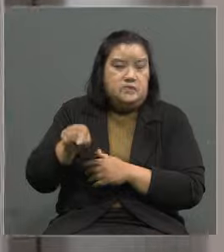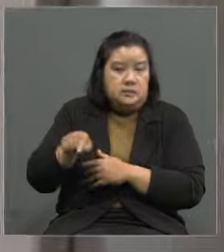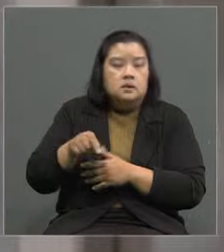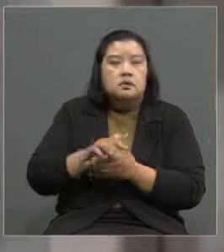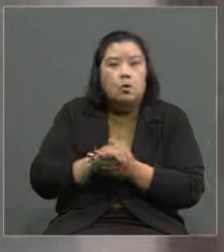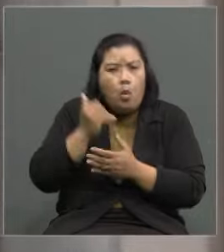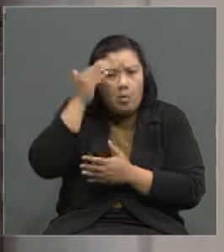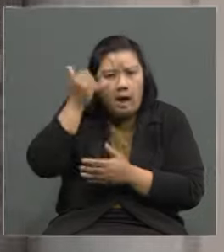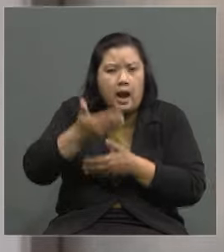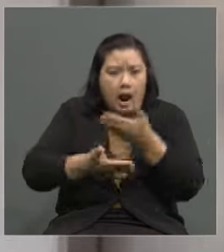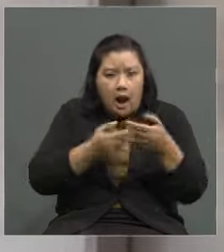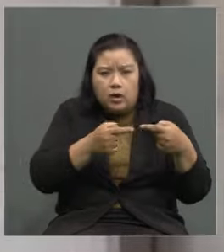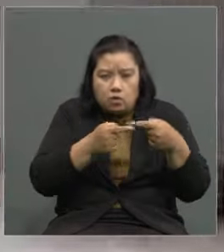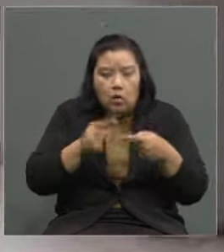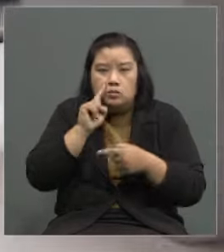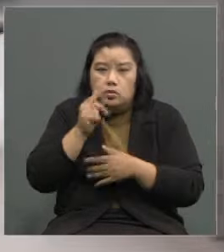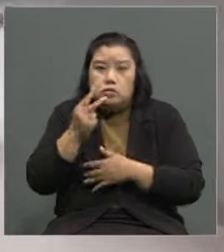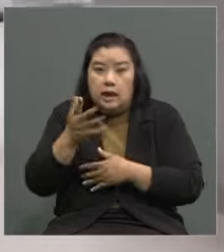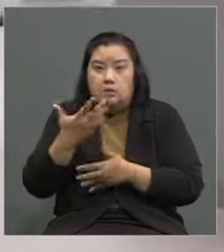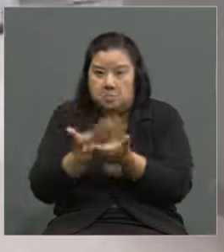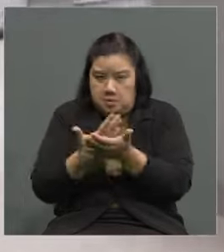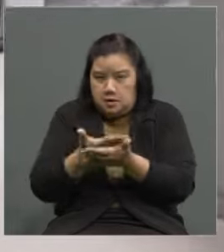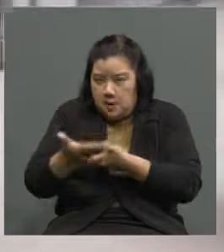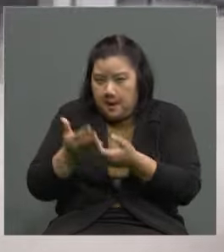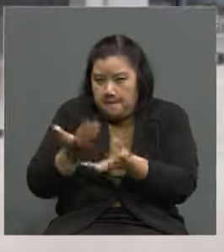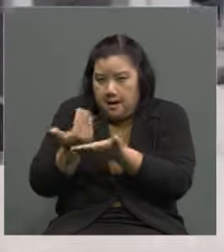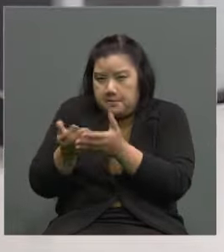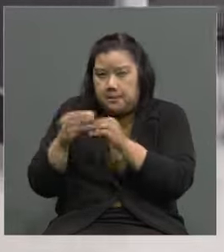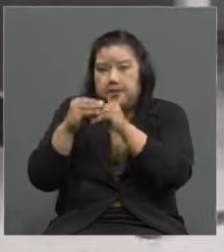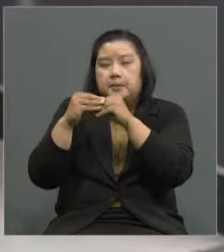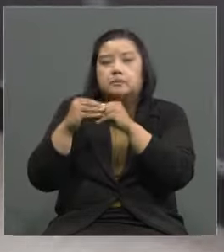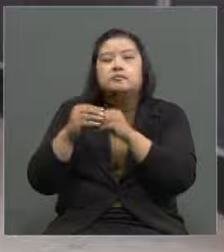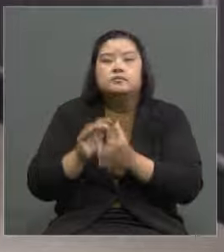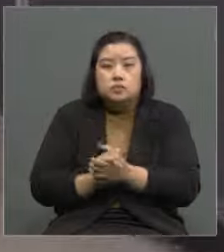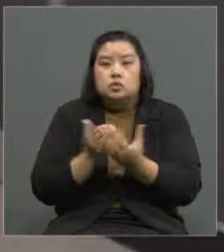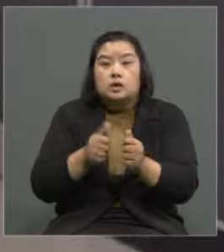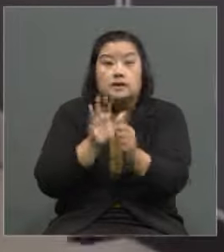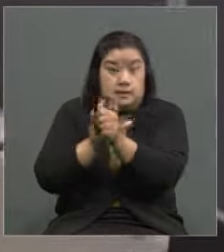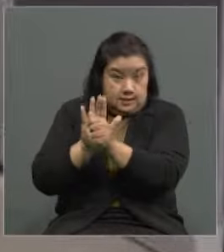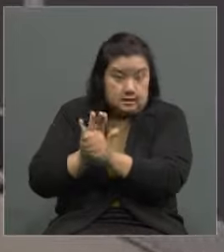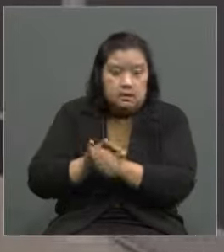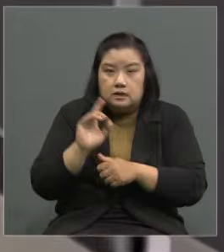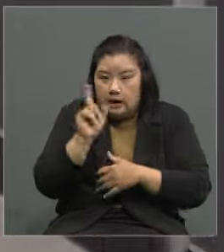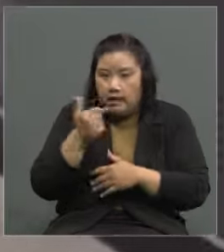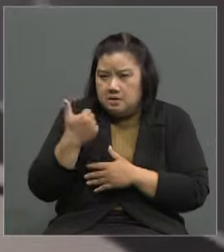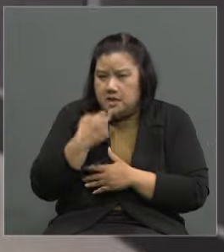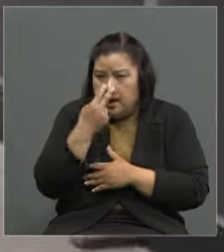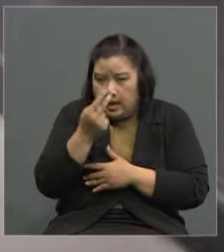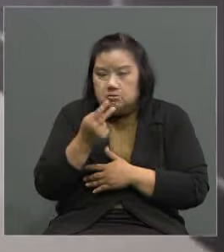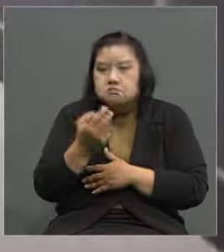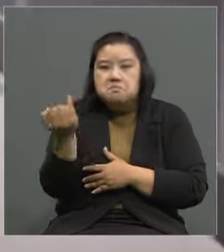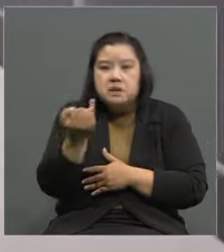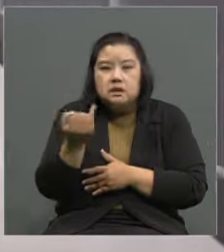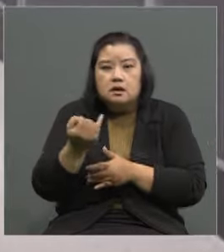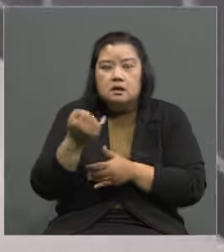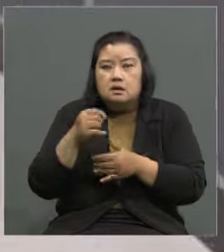อย่างที่บอกว่าขายกันเป็นทอดๆนะแล้วก็มีการเก็งกำไรต่อด้วยตำรวจฝากเตือนเลยนะครับใครก็ตามที่มีพฤติกรรมซื้อขายข้อมูล